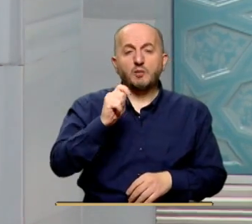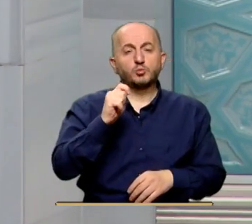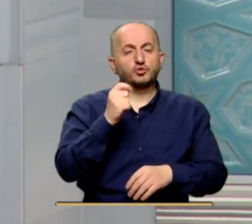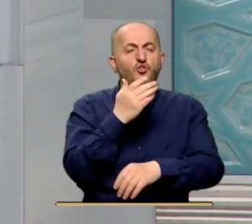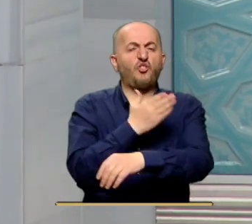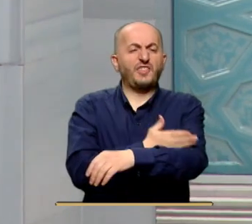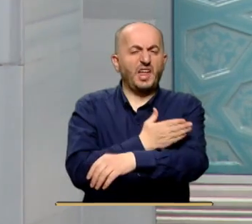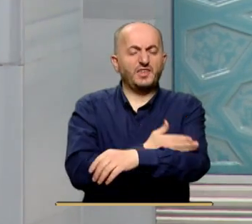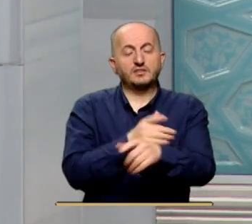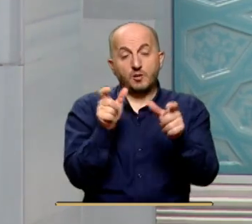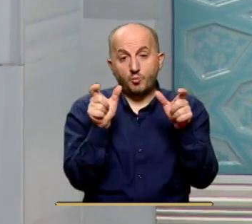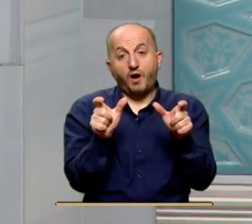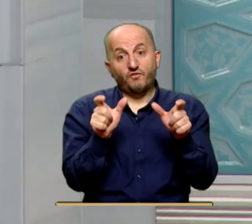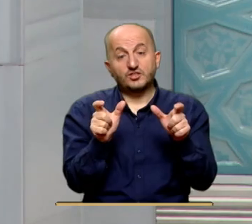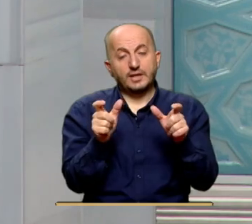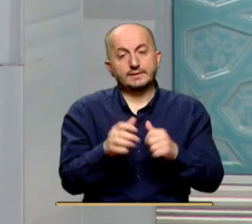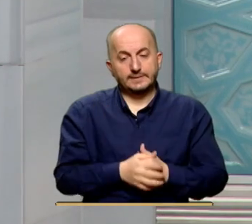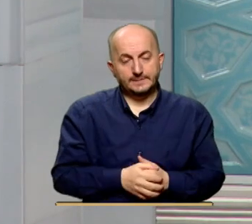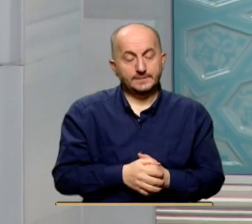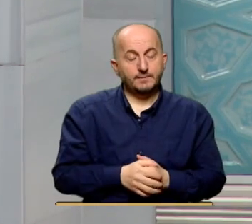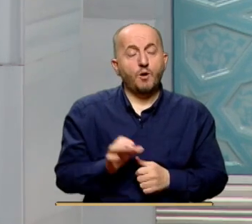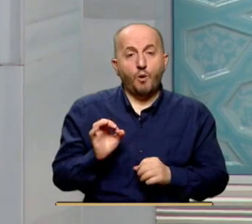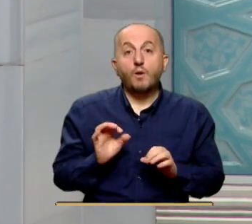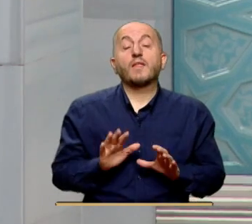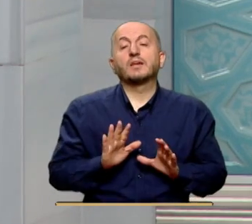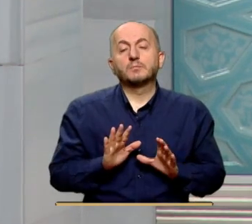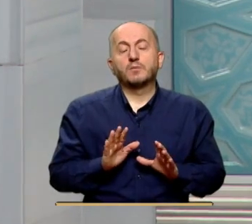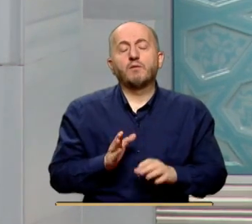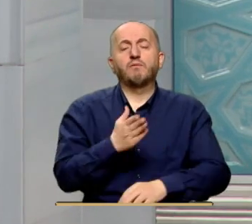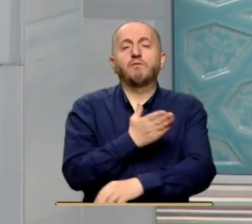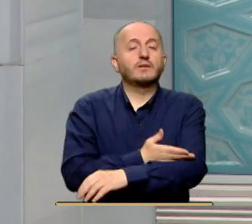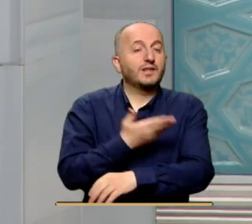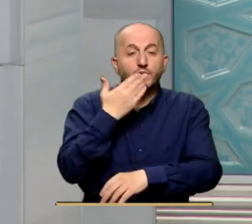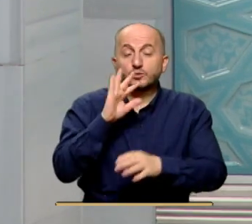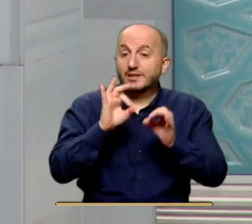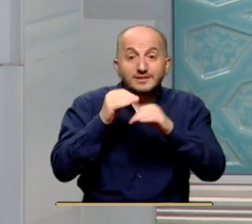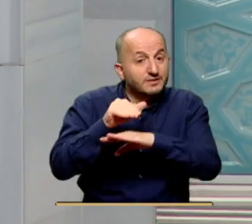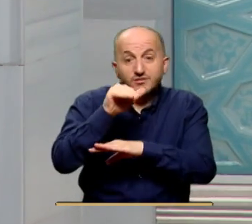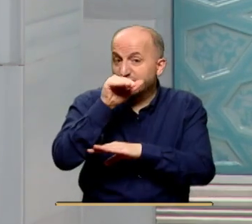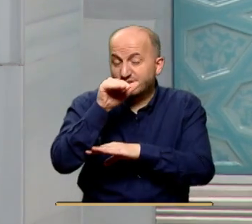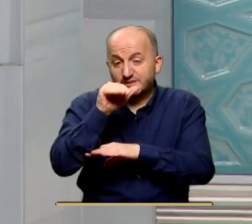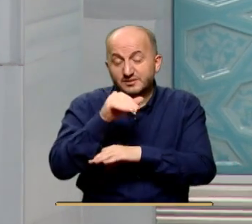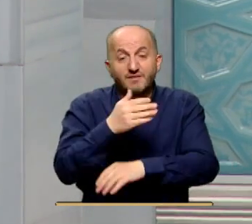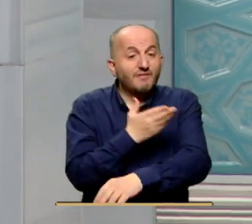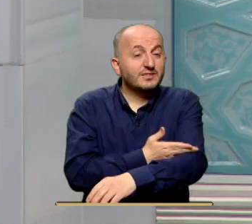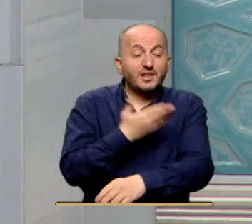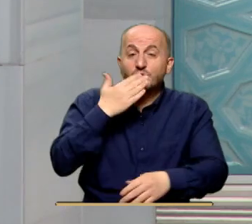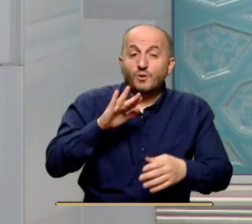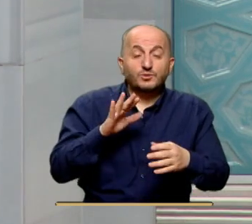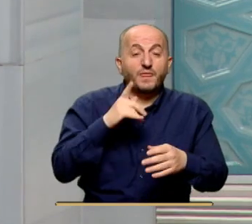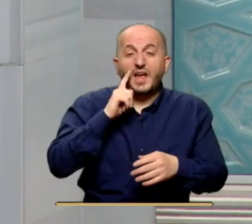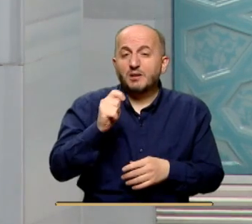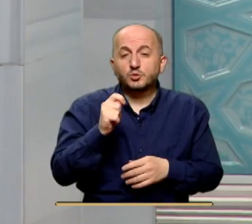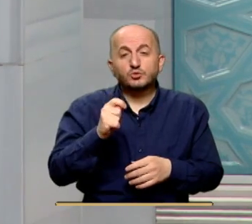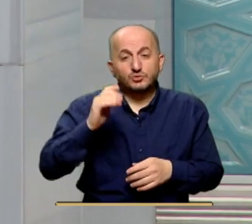vatanda muhafaza edilir. Öyle değil mi? Vatanın yoksa nasıl yaşayacaksın? Vatanın yoksa